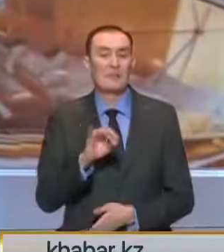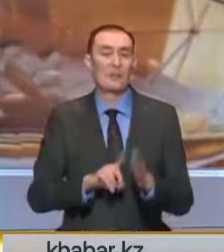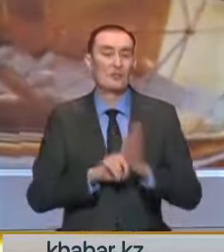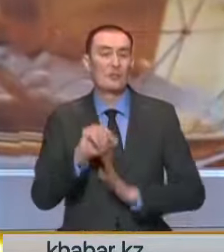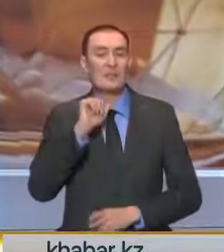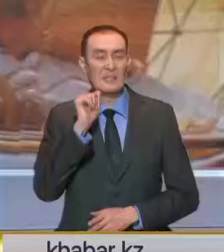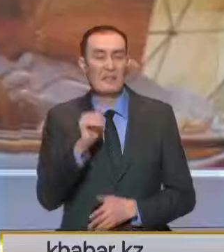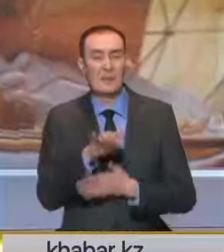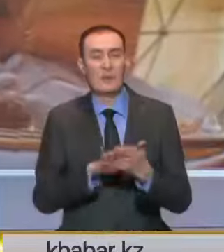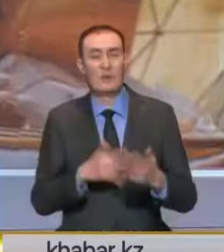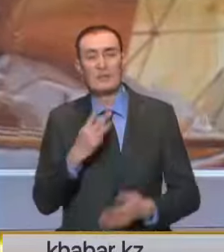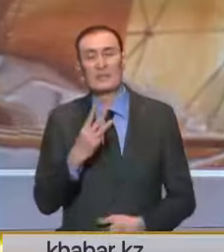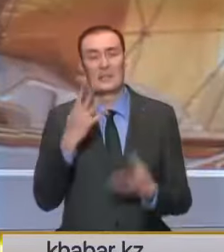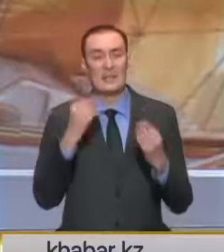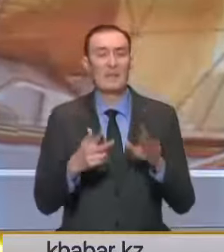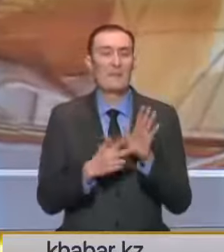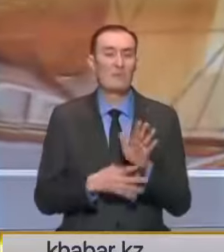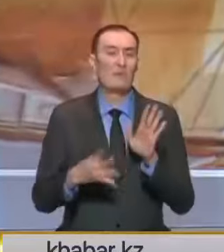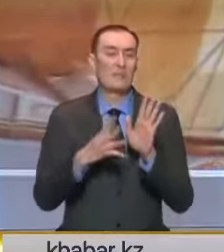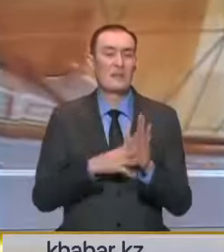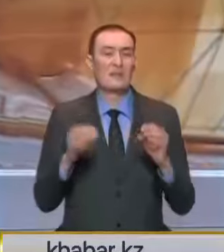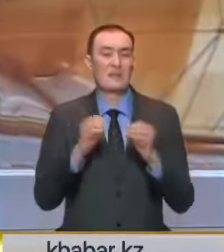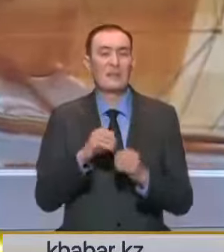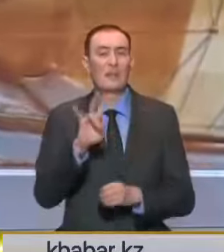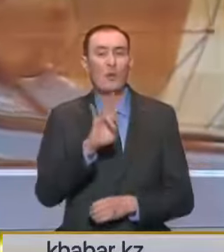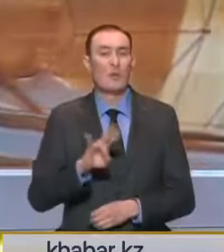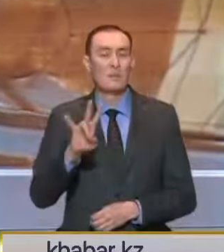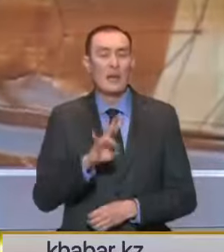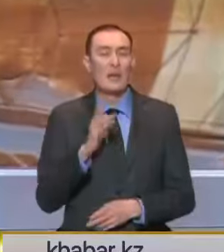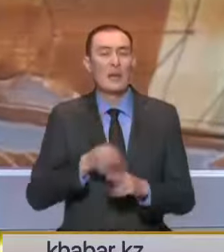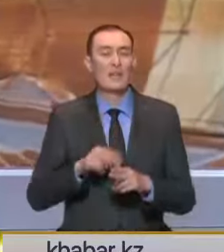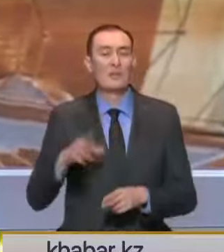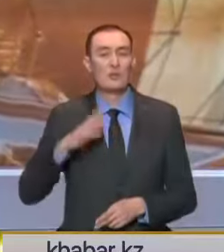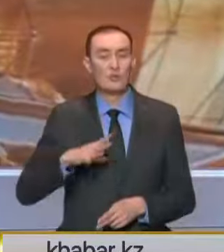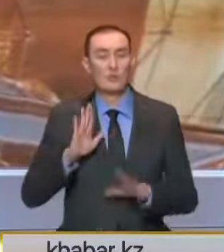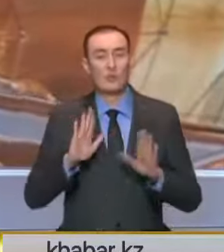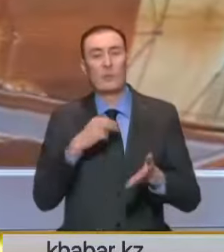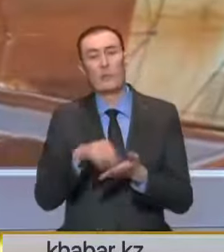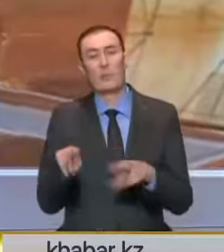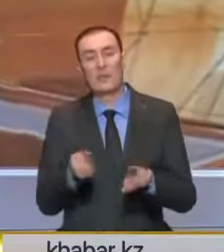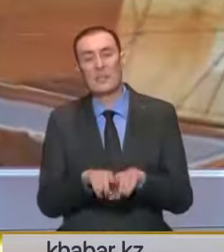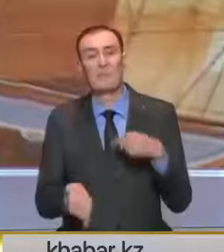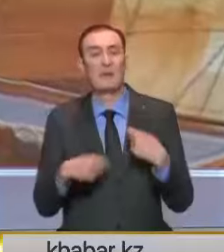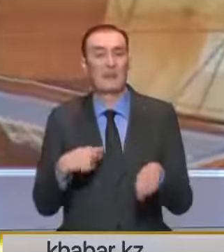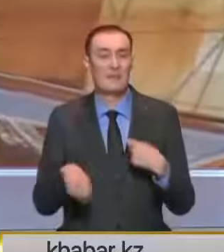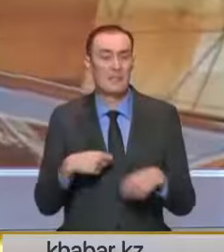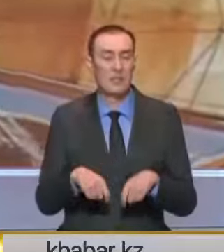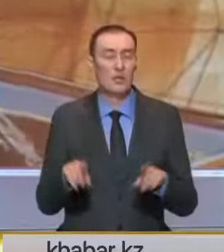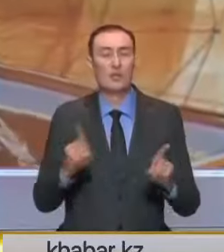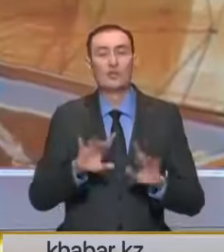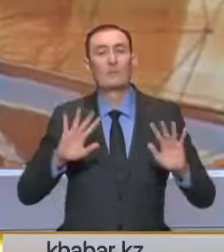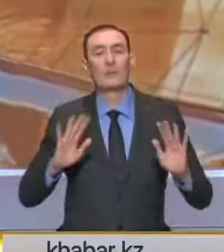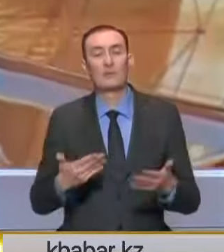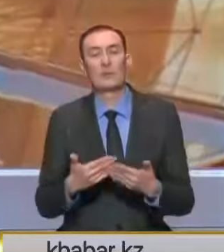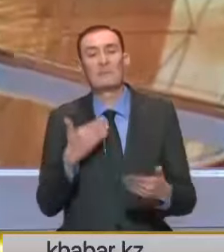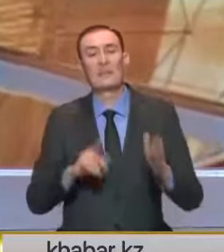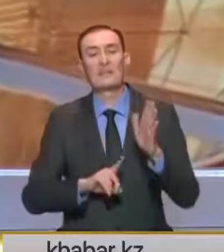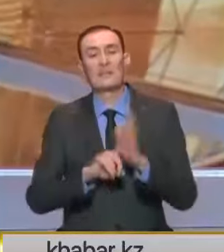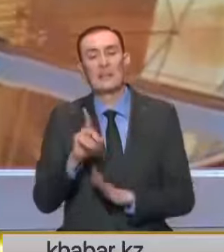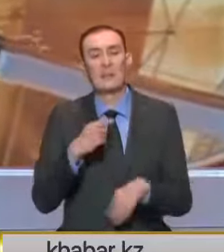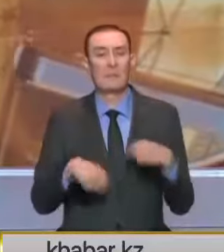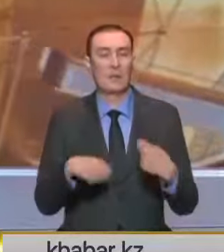завтра и продлится 3 дня – 8, 9 и 10 ноября. Этого события ждут не только покупатели, но и продавцы. Что происходит перед стартом